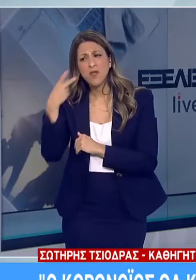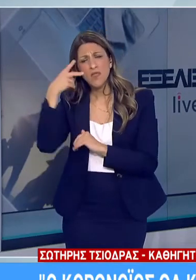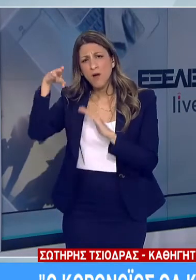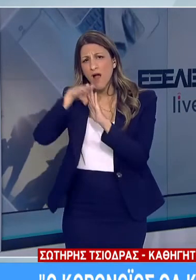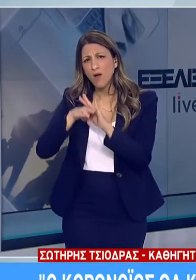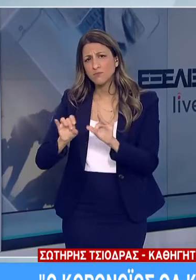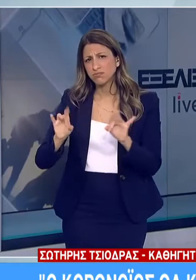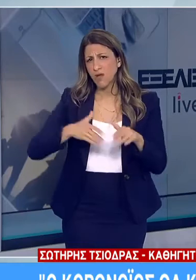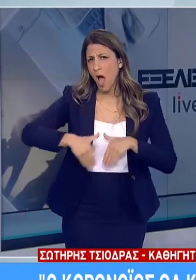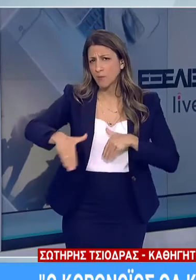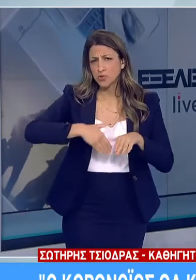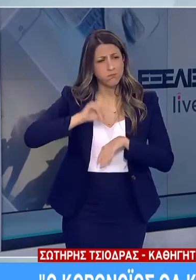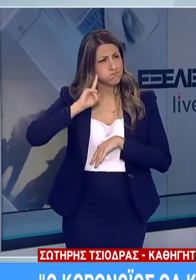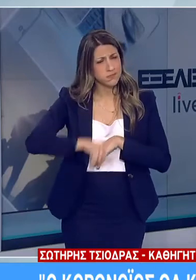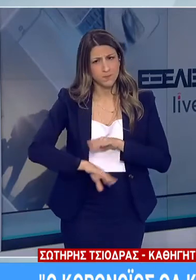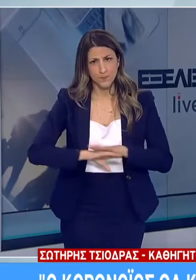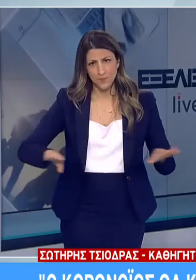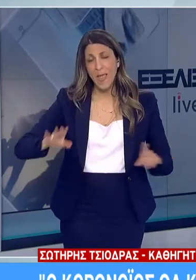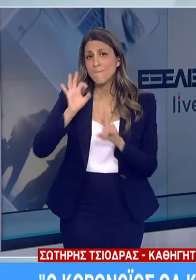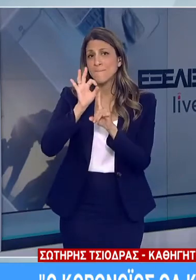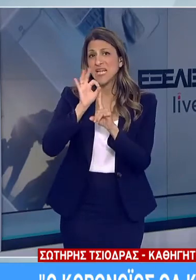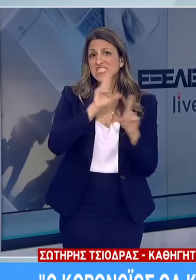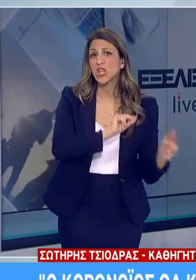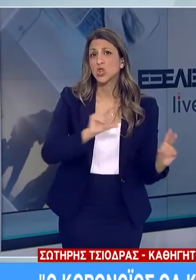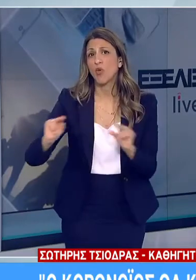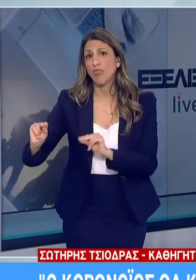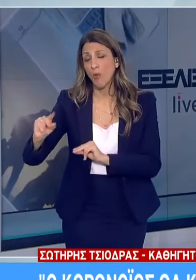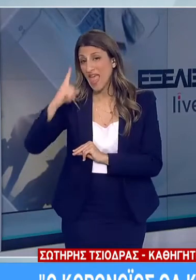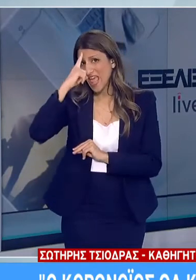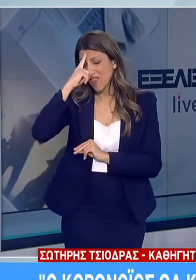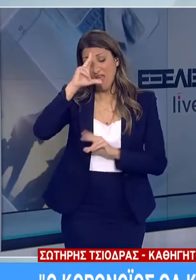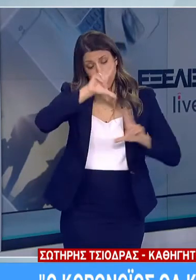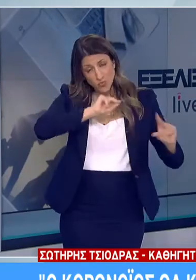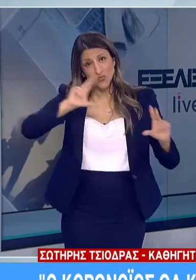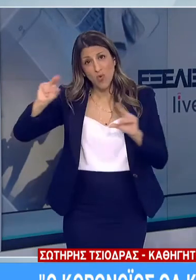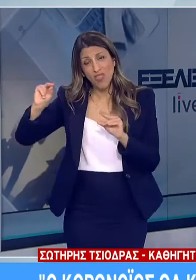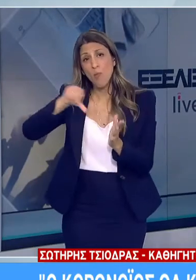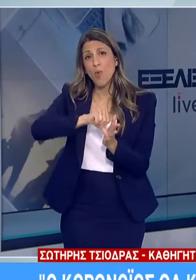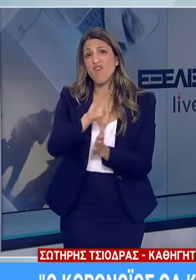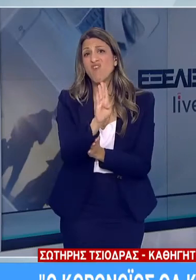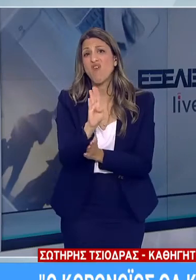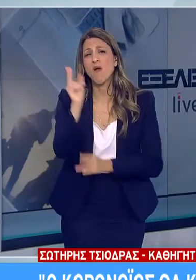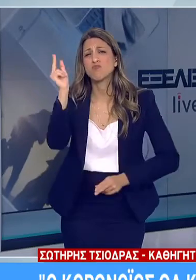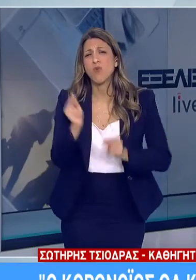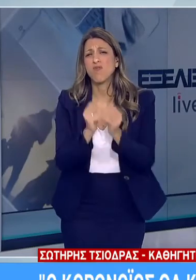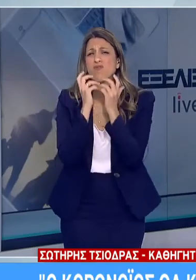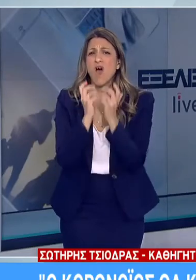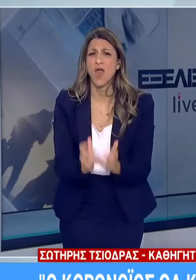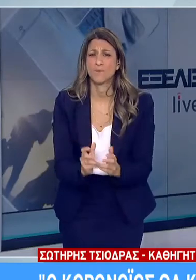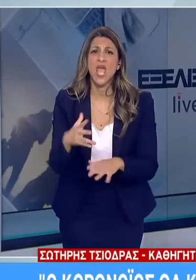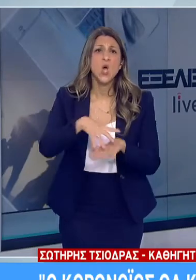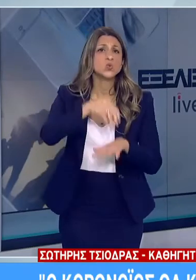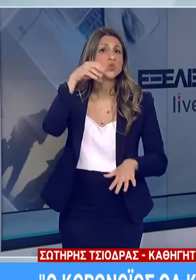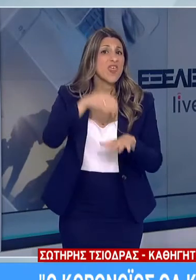μέτρα της φυσικής απόστασης. Στο Πακιστάν το ίδιο. Η Ινδία αρχίζει να ζει ένα εφιάλτη στη Βομβάη. Η